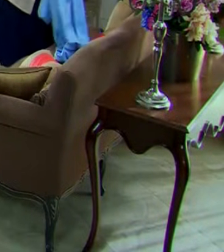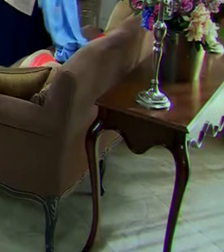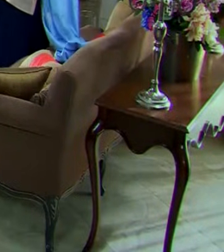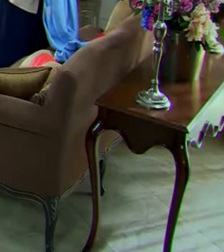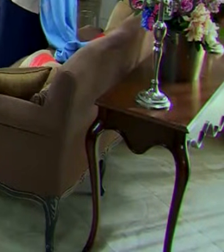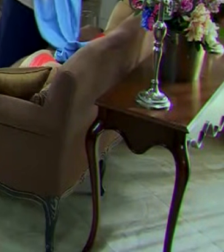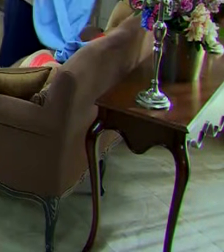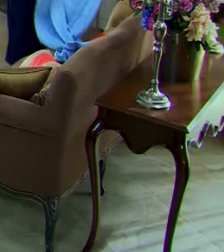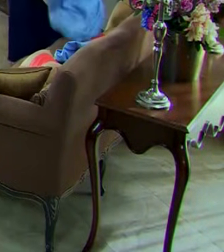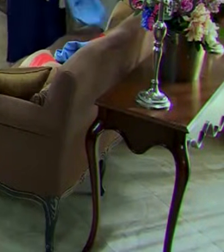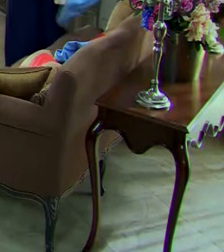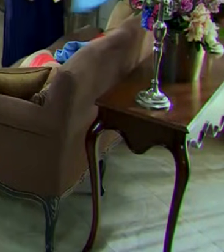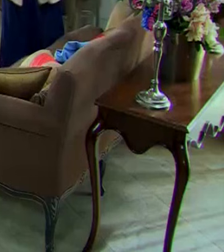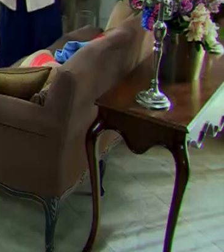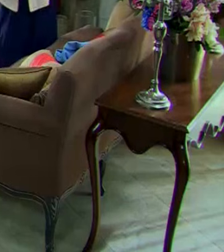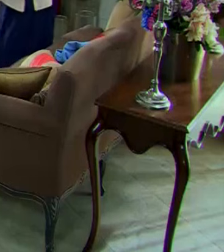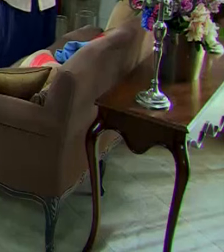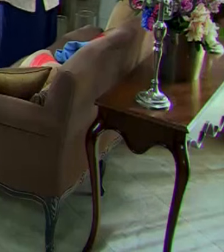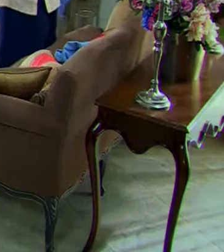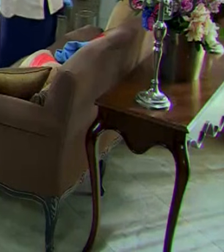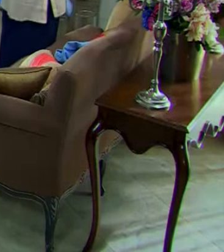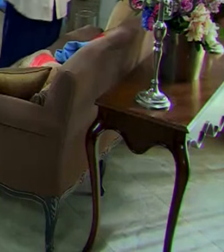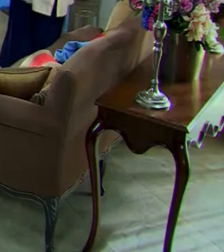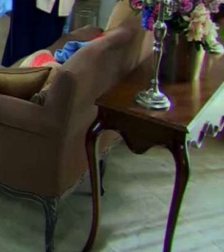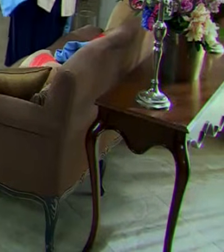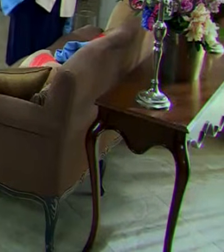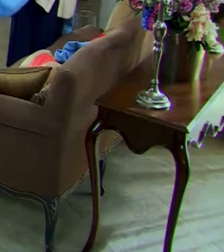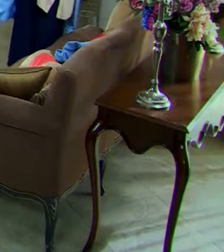gelen var mı diye etrafı kolaçan ediyor.